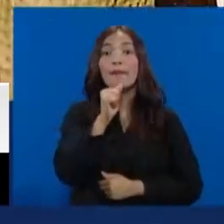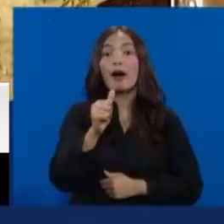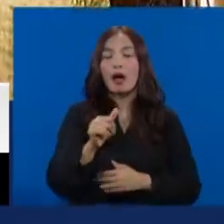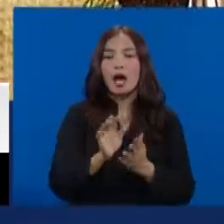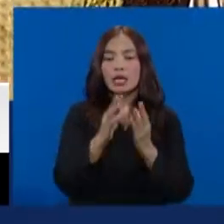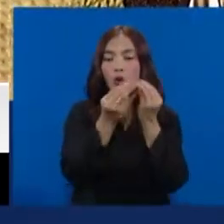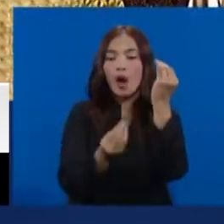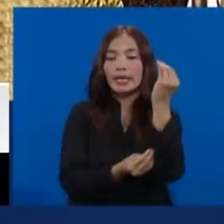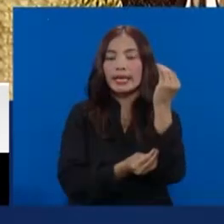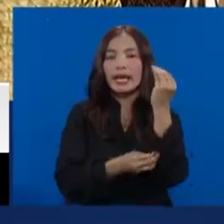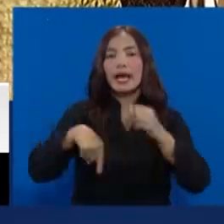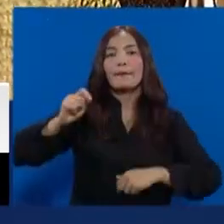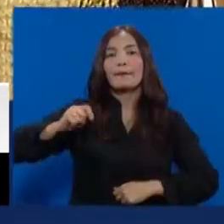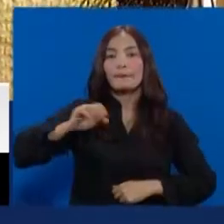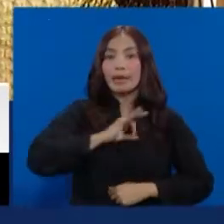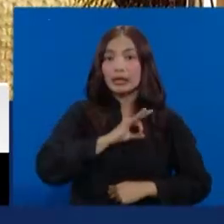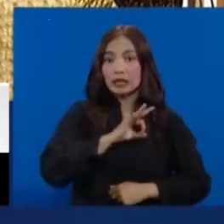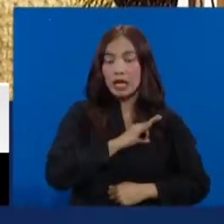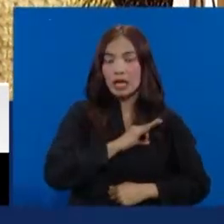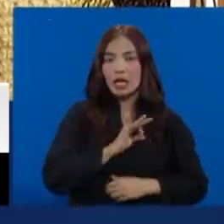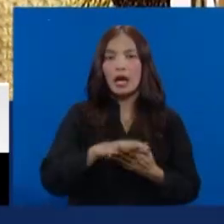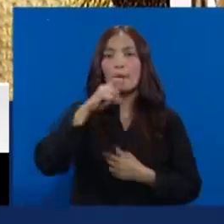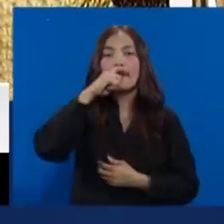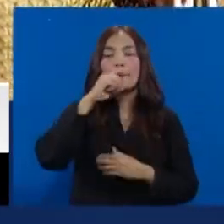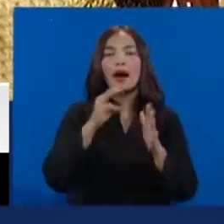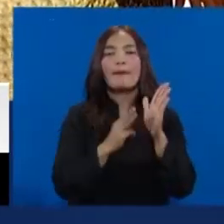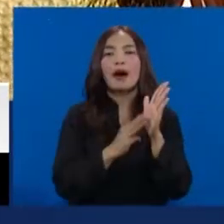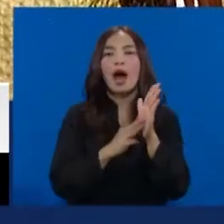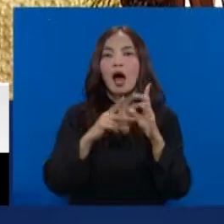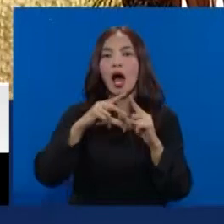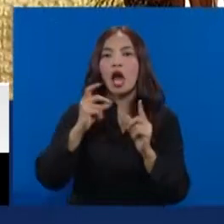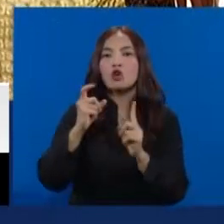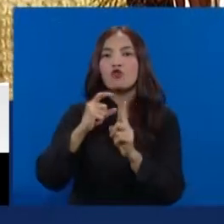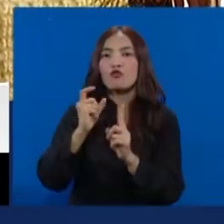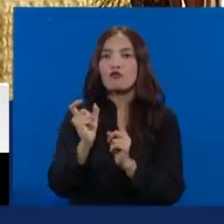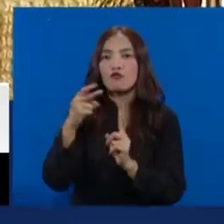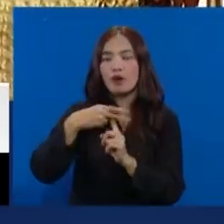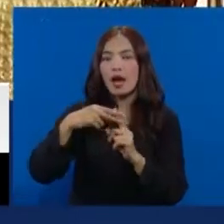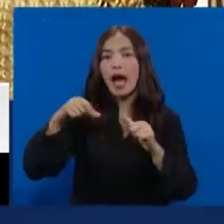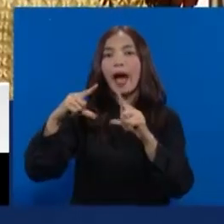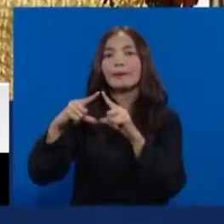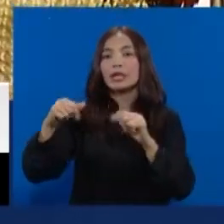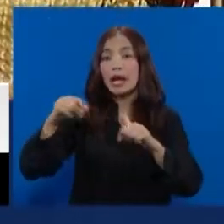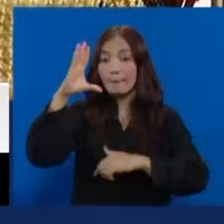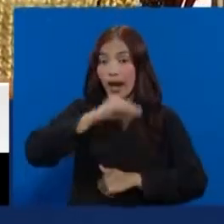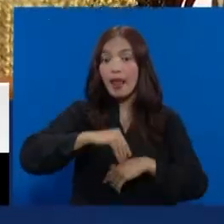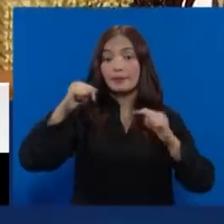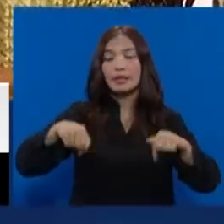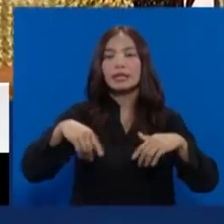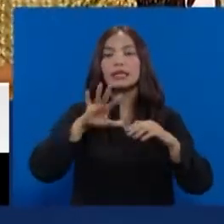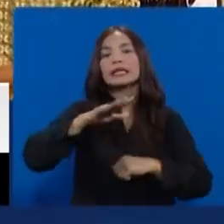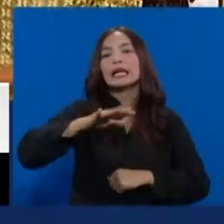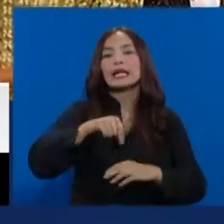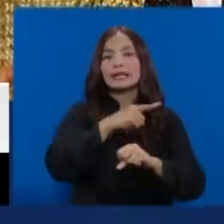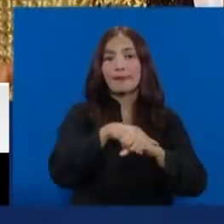Wakil Presiden Ma'ruf Amin. Dan kita masih menunggu seperti apa jalannya midodareni pada malam hari ini sekitar pukul